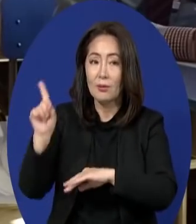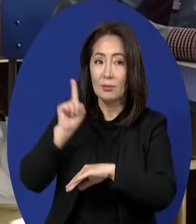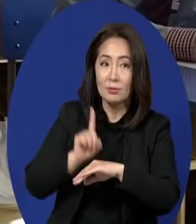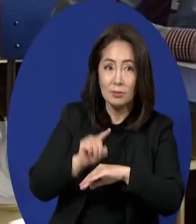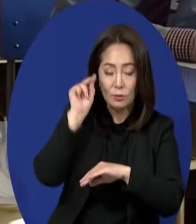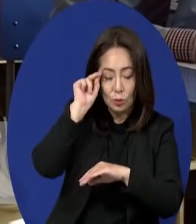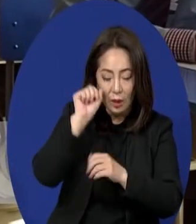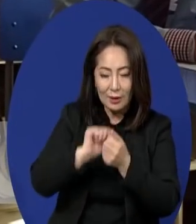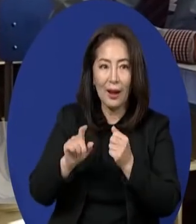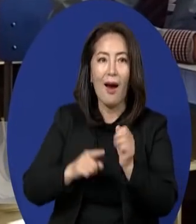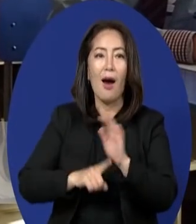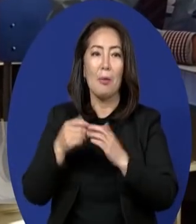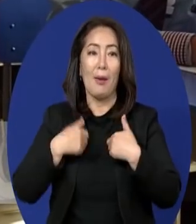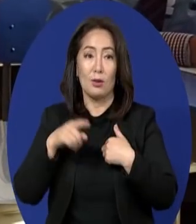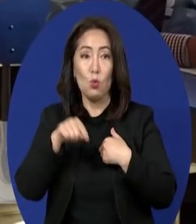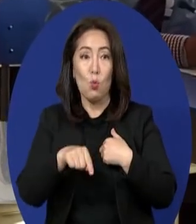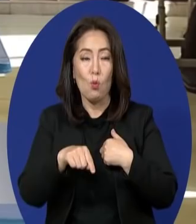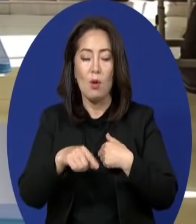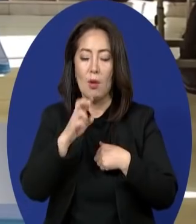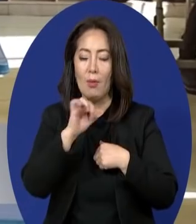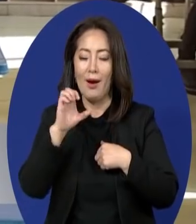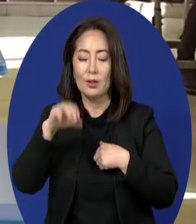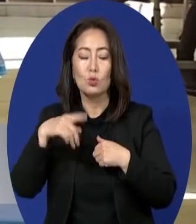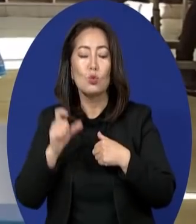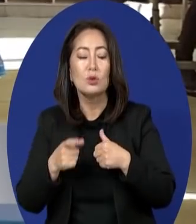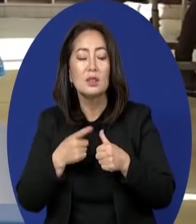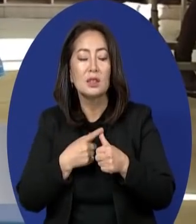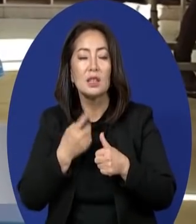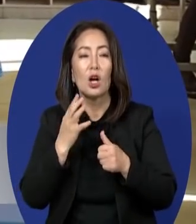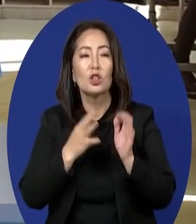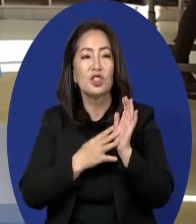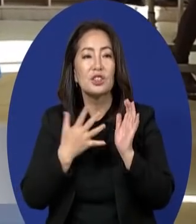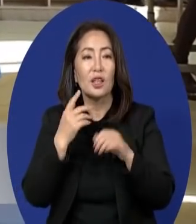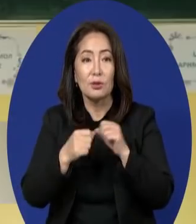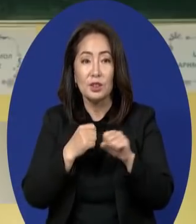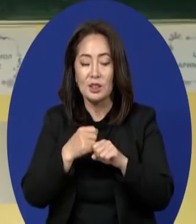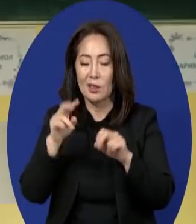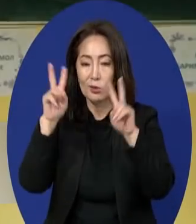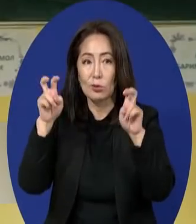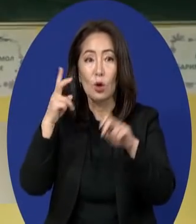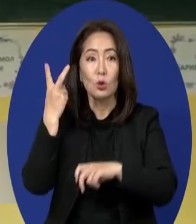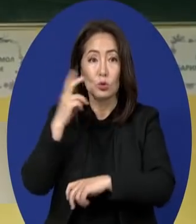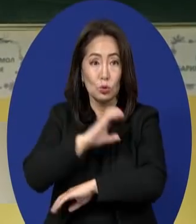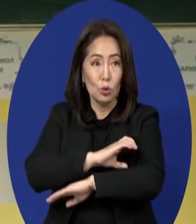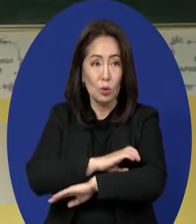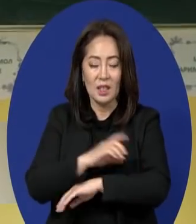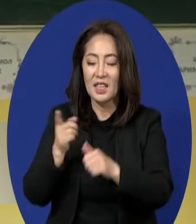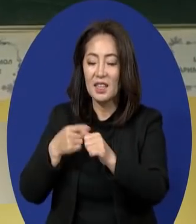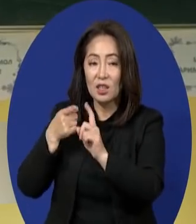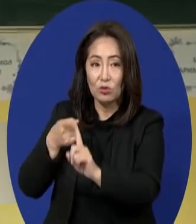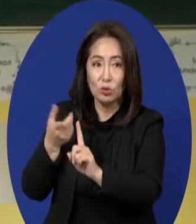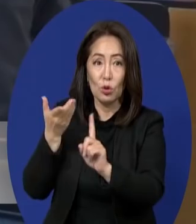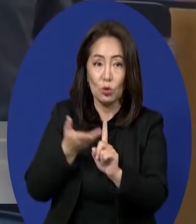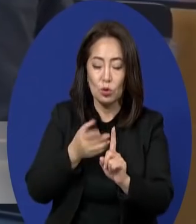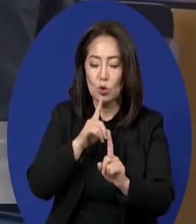нарын нэг билээ. Тимээс баас тагсны 95 жилийн ойгоор лаборатори 2-р сургуулийг түүний нэрэмжит болгосон юм. Мөн 100 жилийн ойн хүрээнд